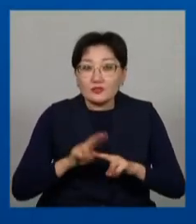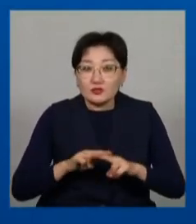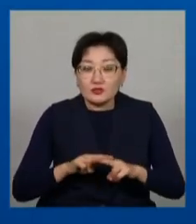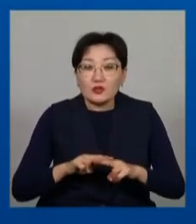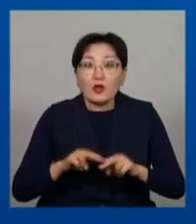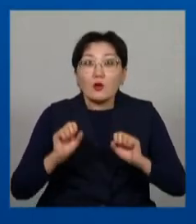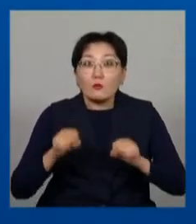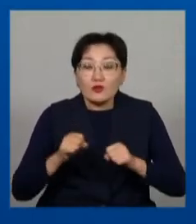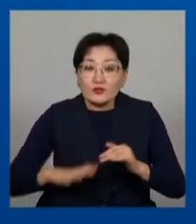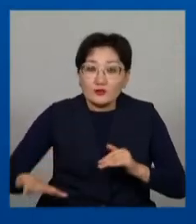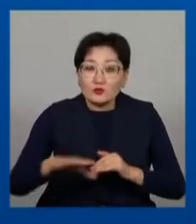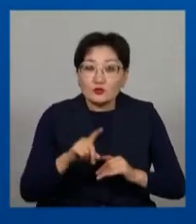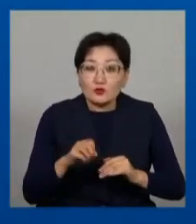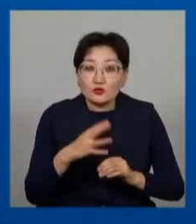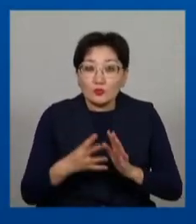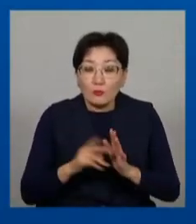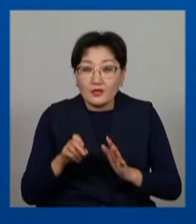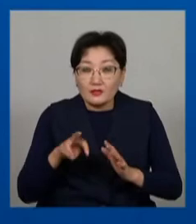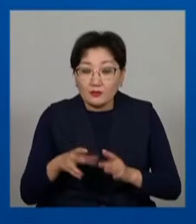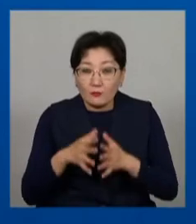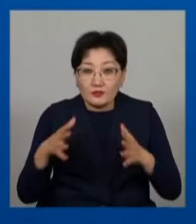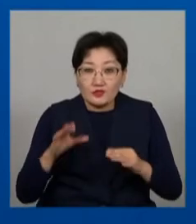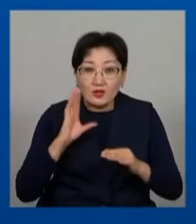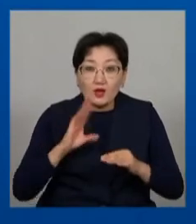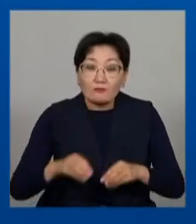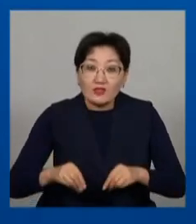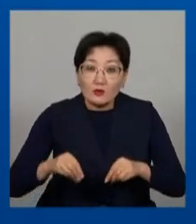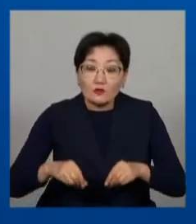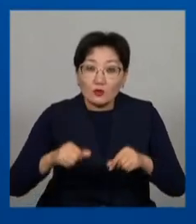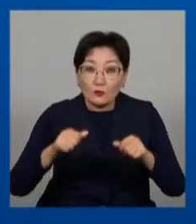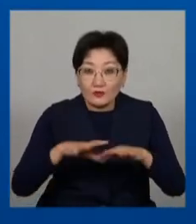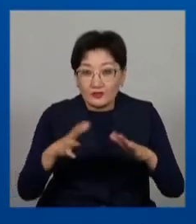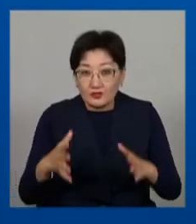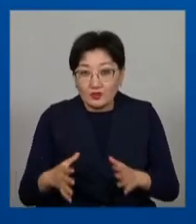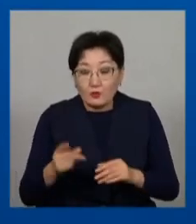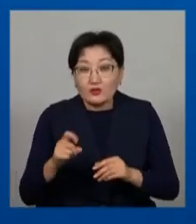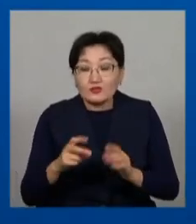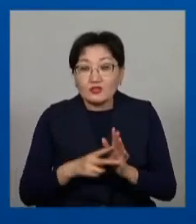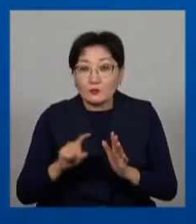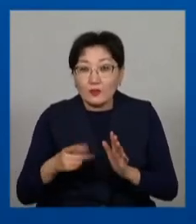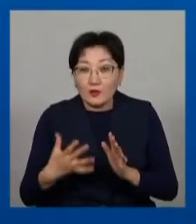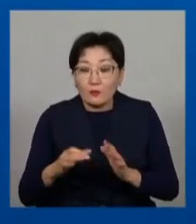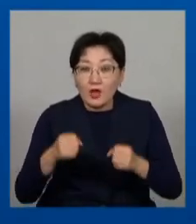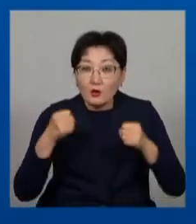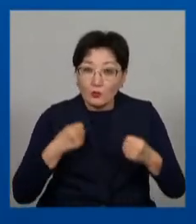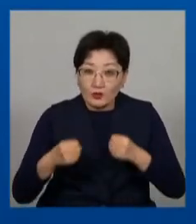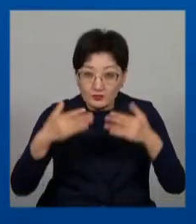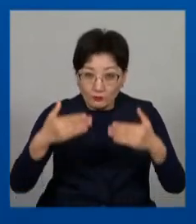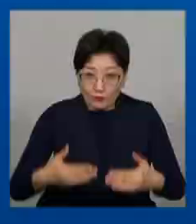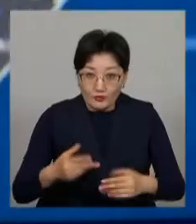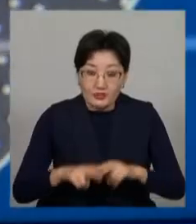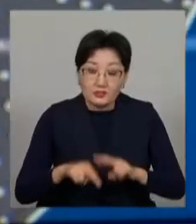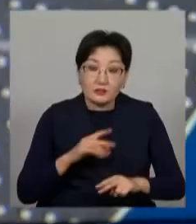бейім учаскелерде 119 километрден астам топырақ үйінділері, және 7,5 километр қорғаныс бөгеттері салынды.